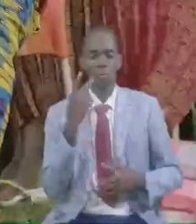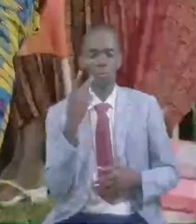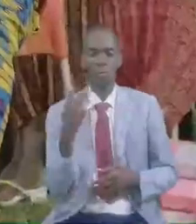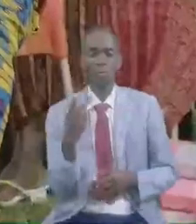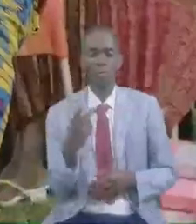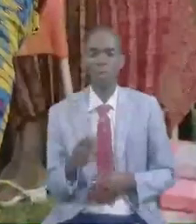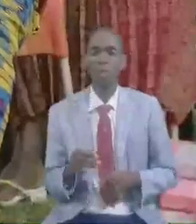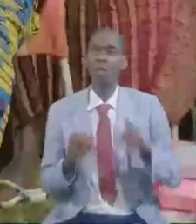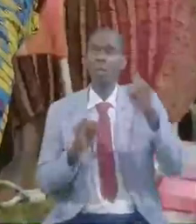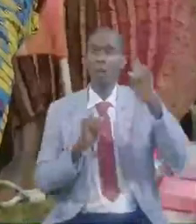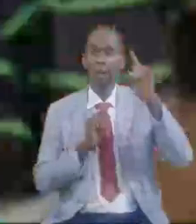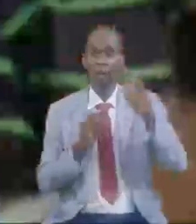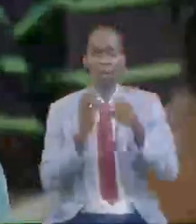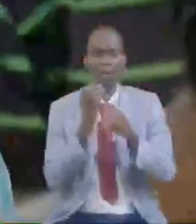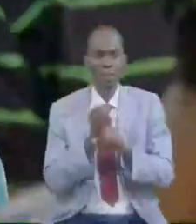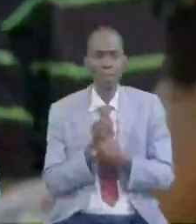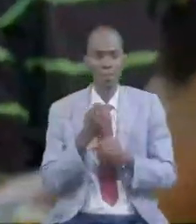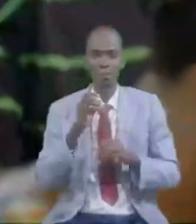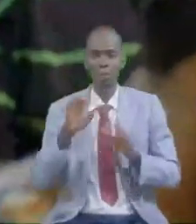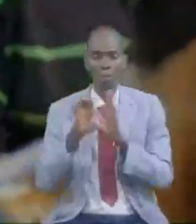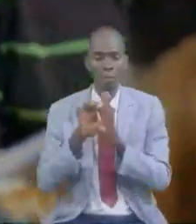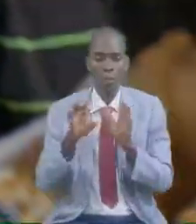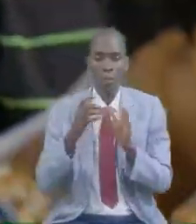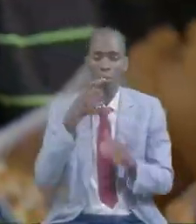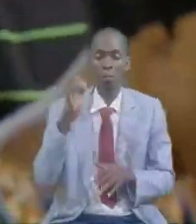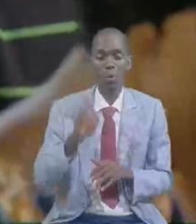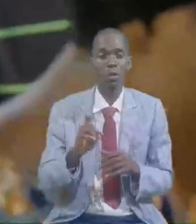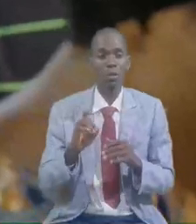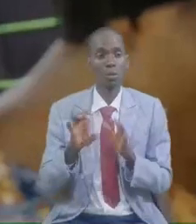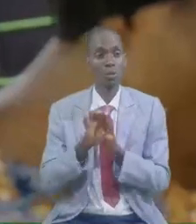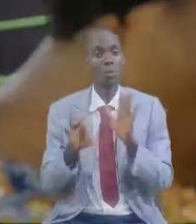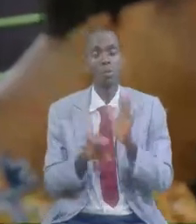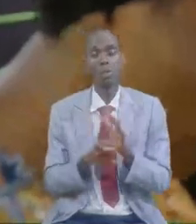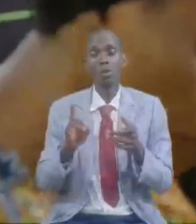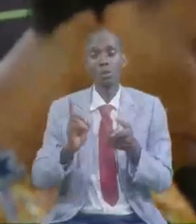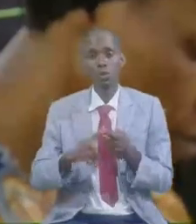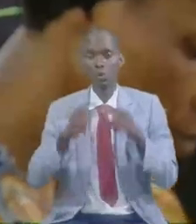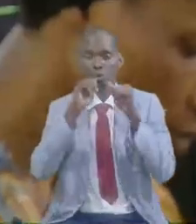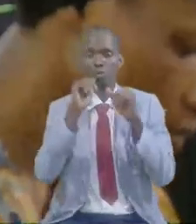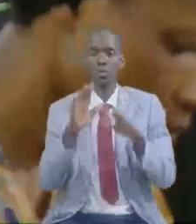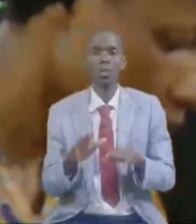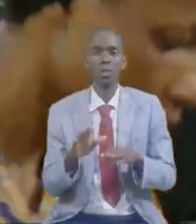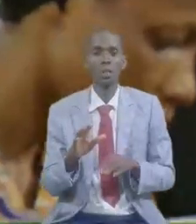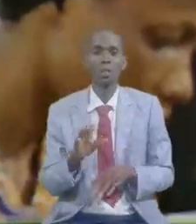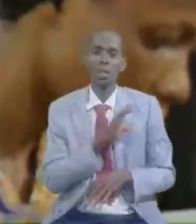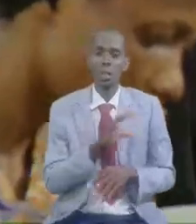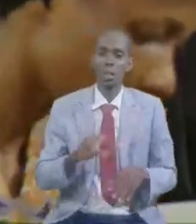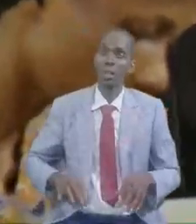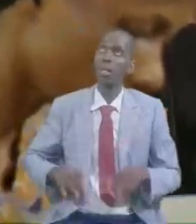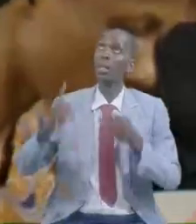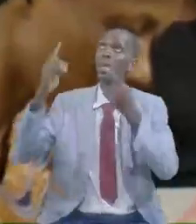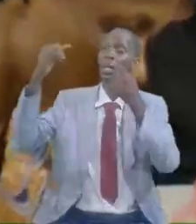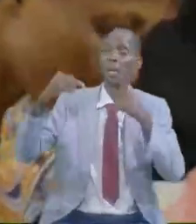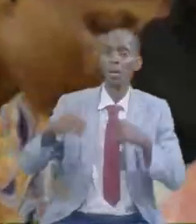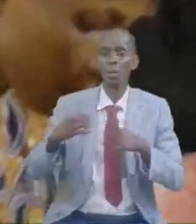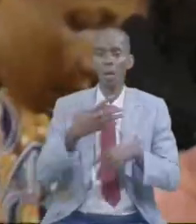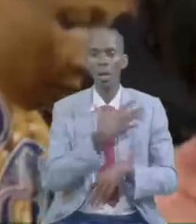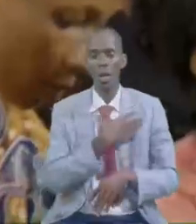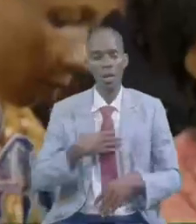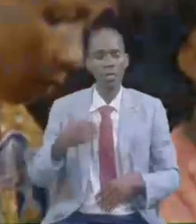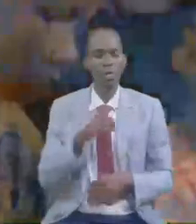reçu l'ordre de bénir. Le commandement de bénir, l'ordre de bénir. Christ est venu et le Seigneur